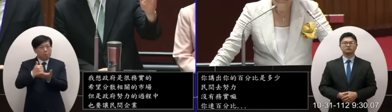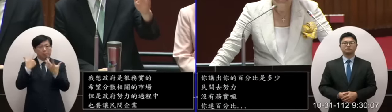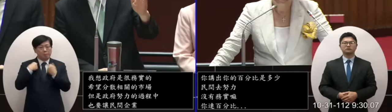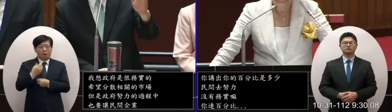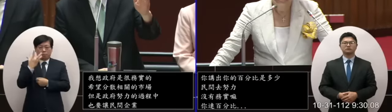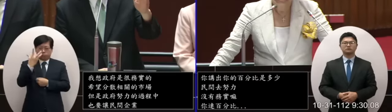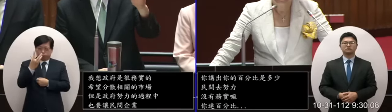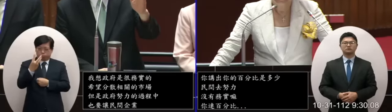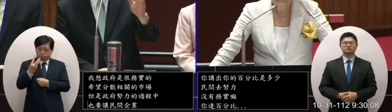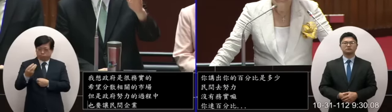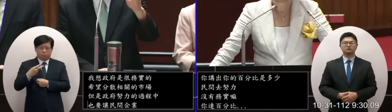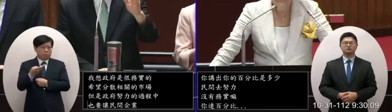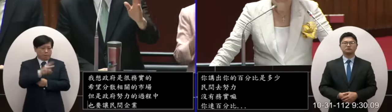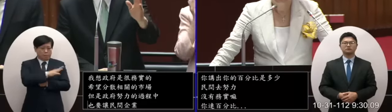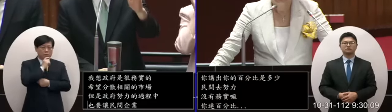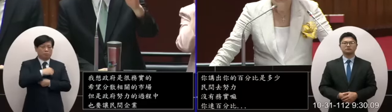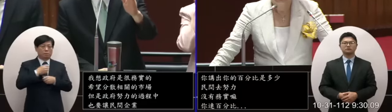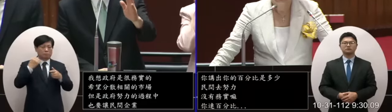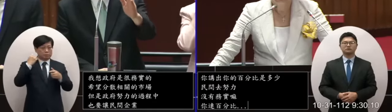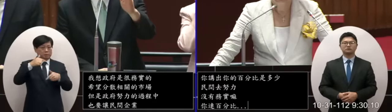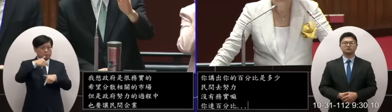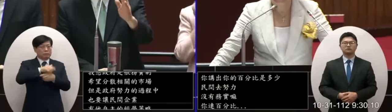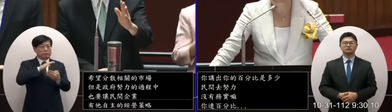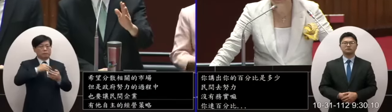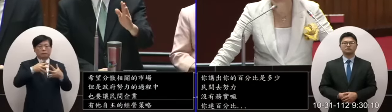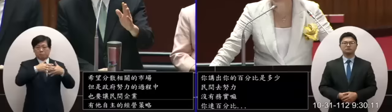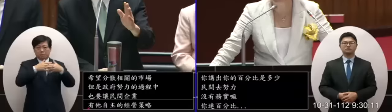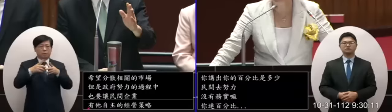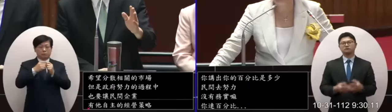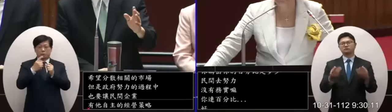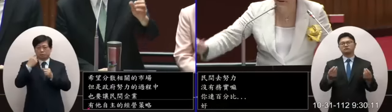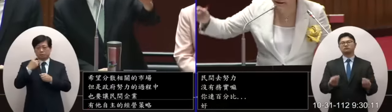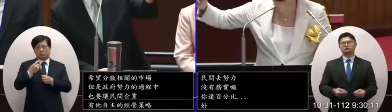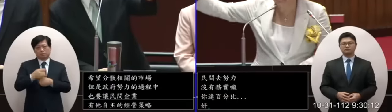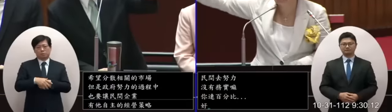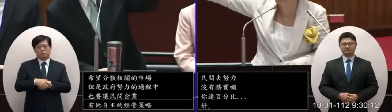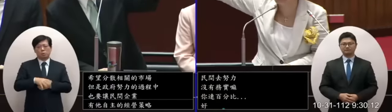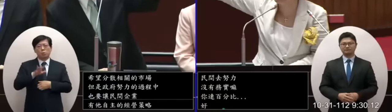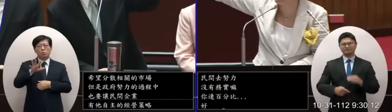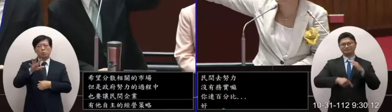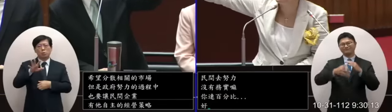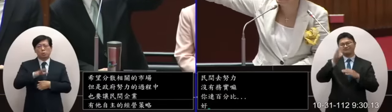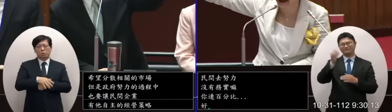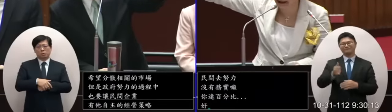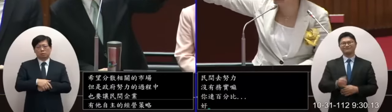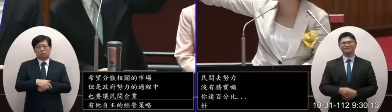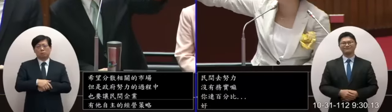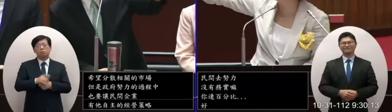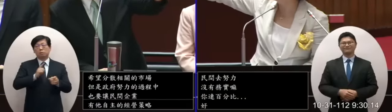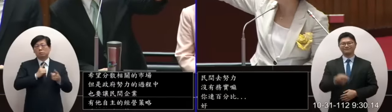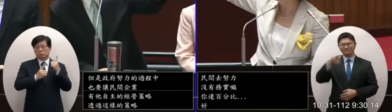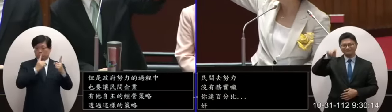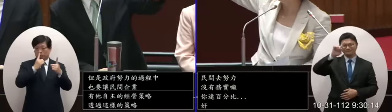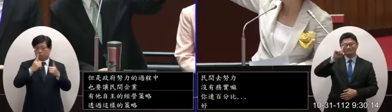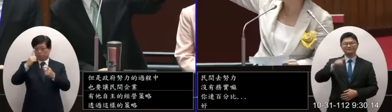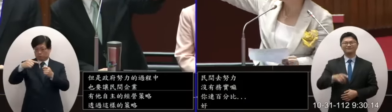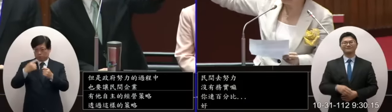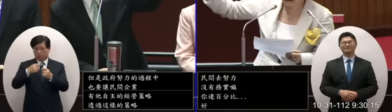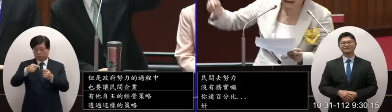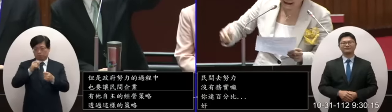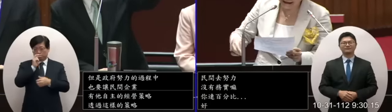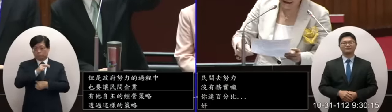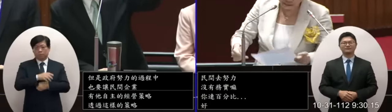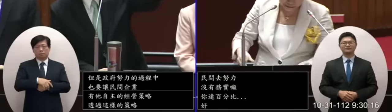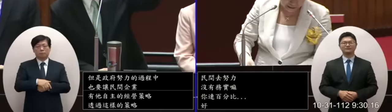呢，已经慢慢的移向西南向国家，美国、日本跟澳洲。有啊，你看111年的时